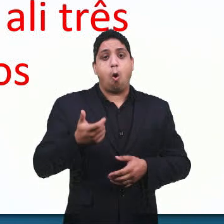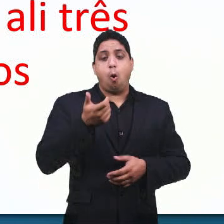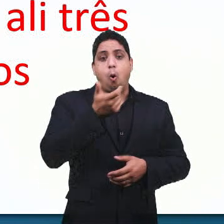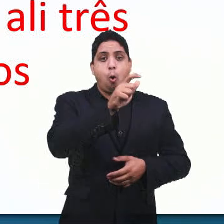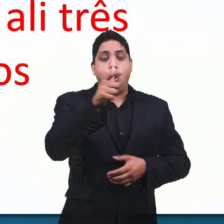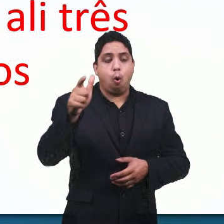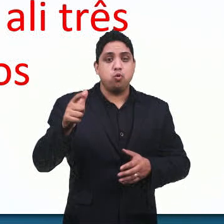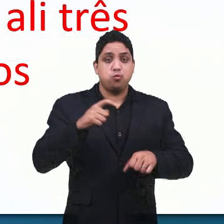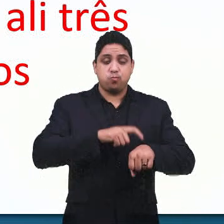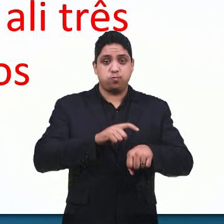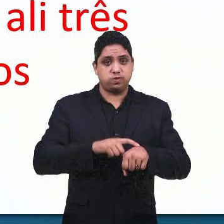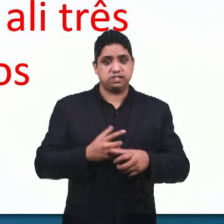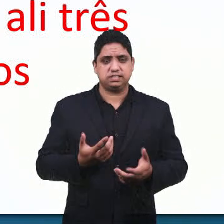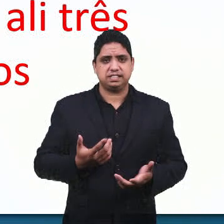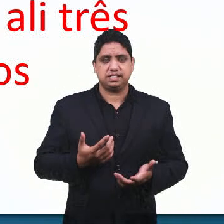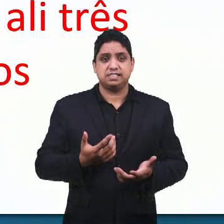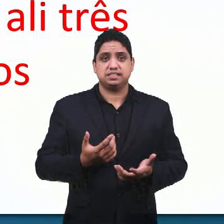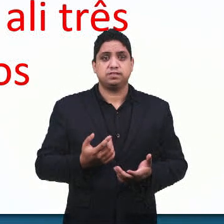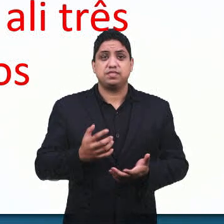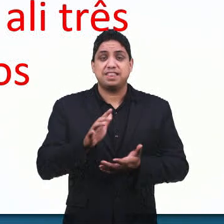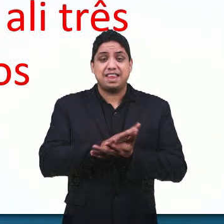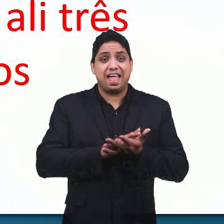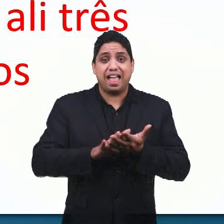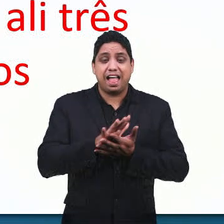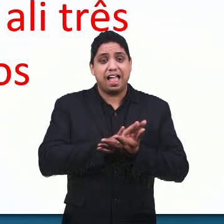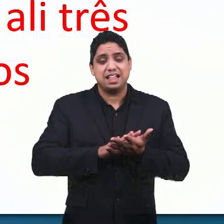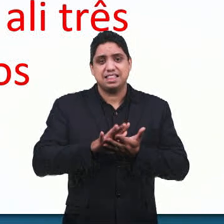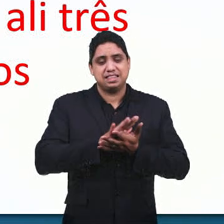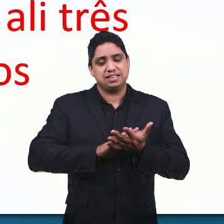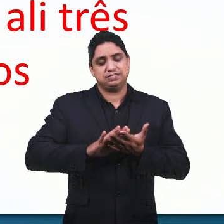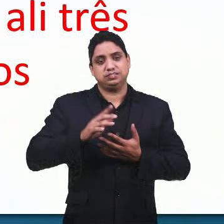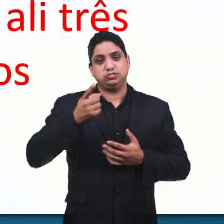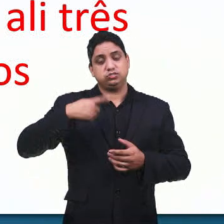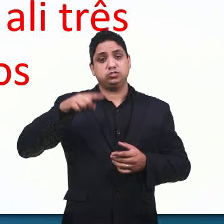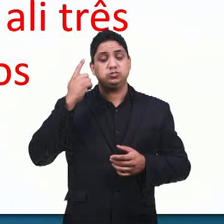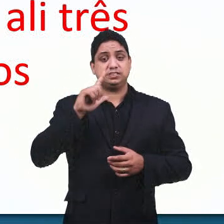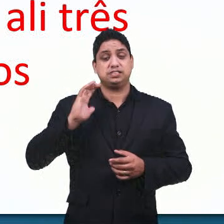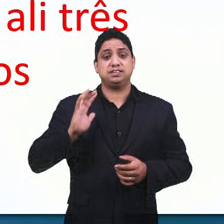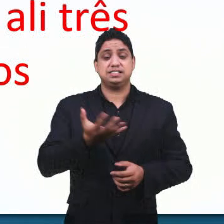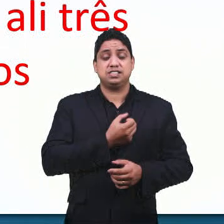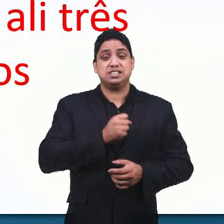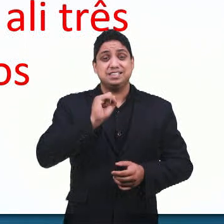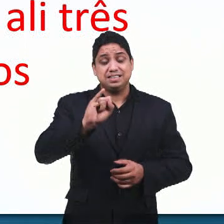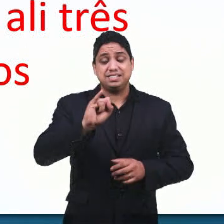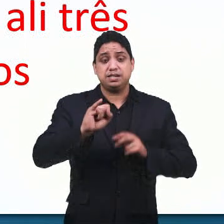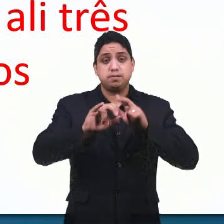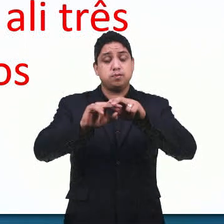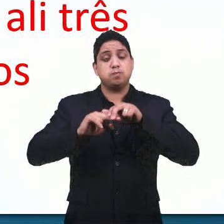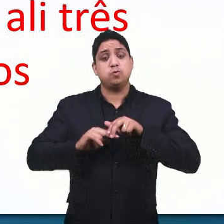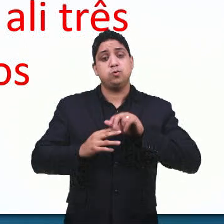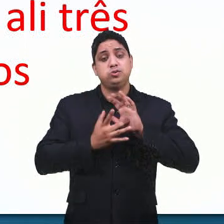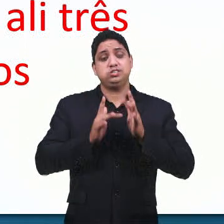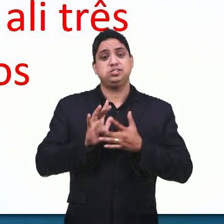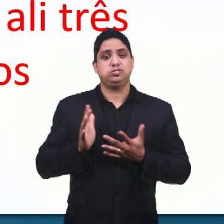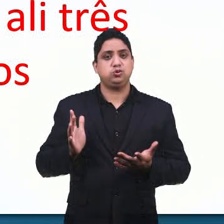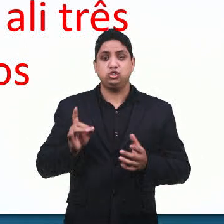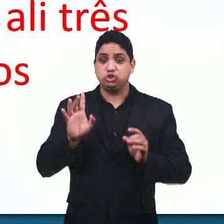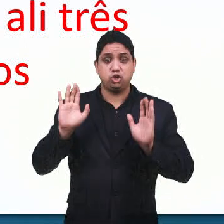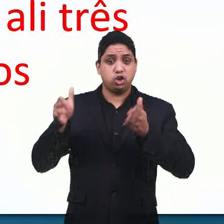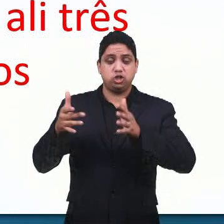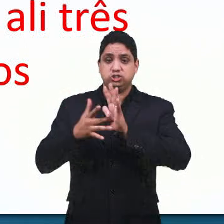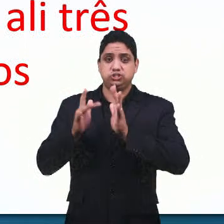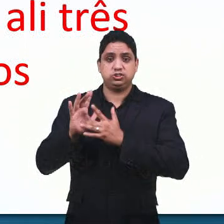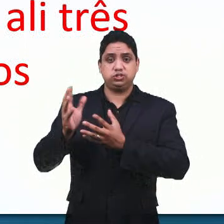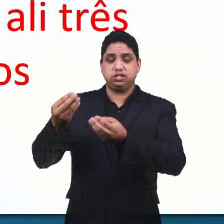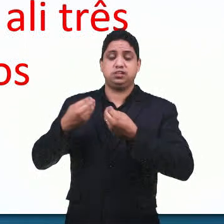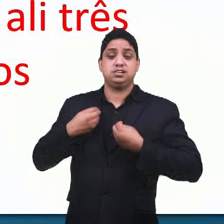n'y a pas un autre moment ici. Rien va amener l'homme à l'éternité.